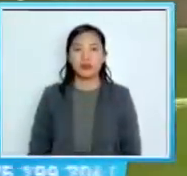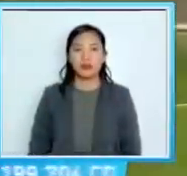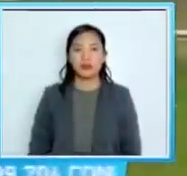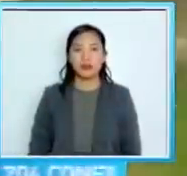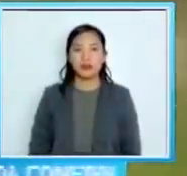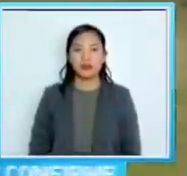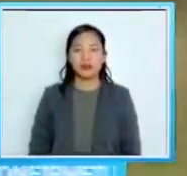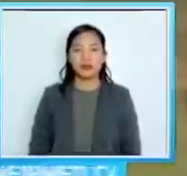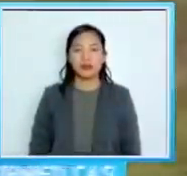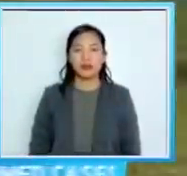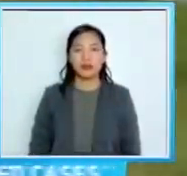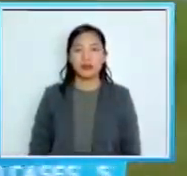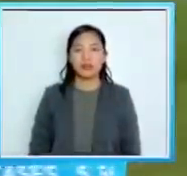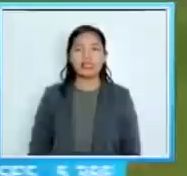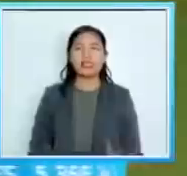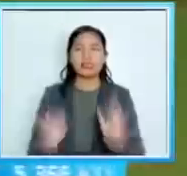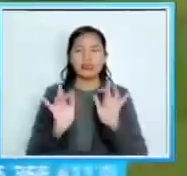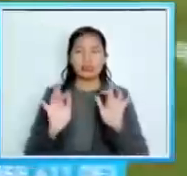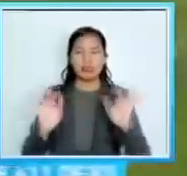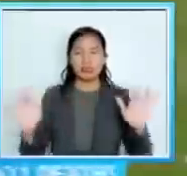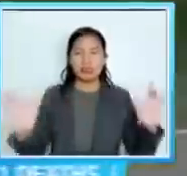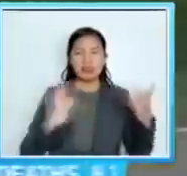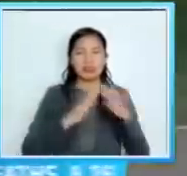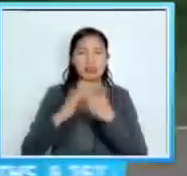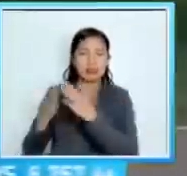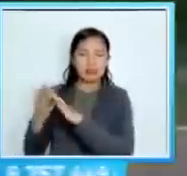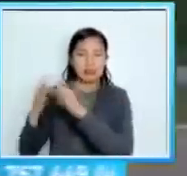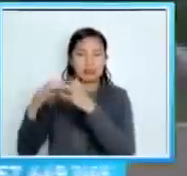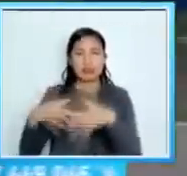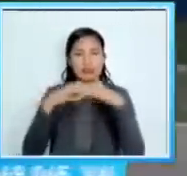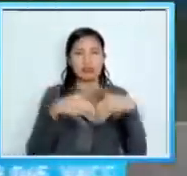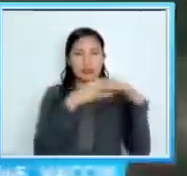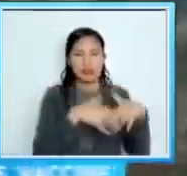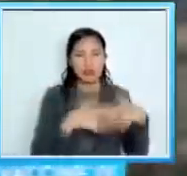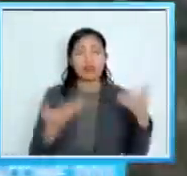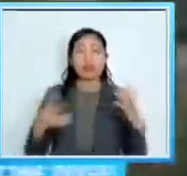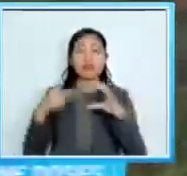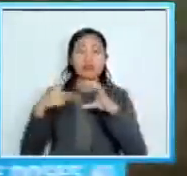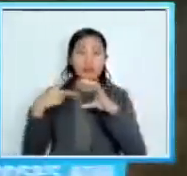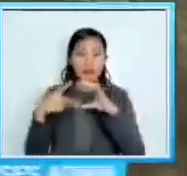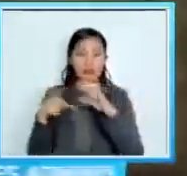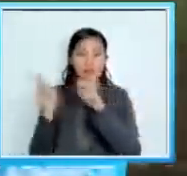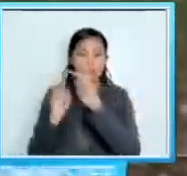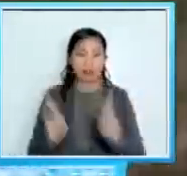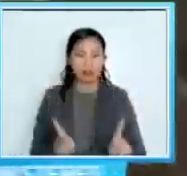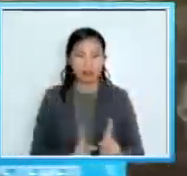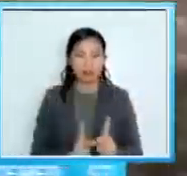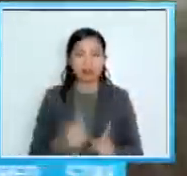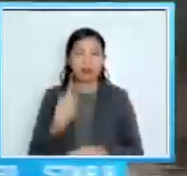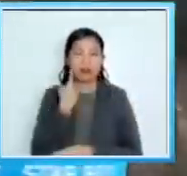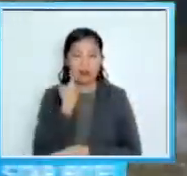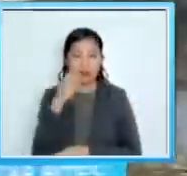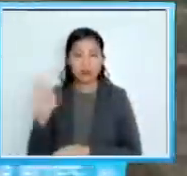Halos wala nang natira sa mga bahay sa bahaging ito ng Puerto Princesa sa Palawan matapos daanan ng bagyong Odette noong Biyernes. Pinadapa rin ng bagyo